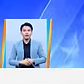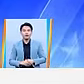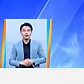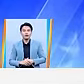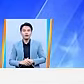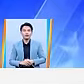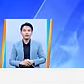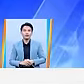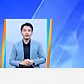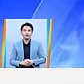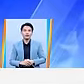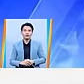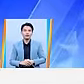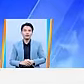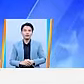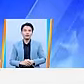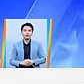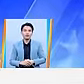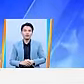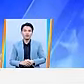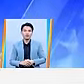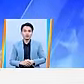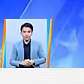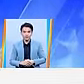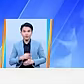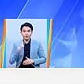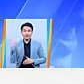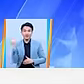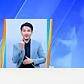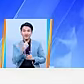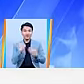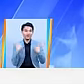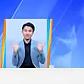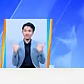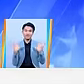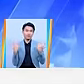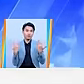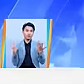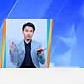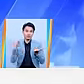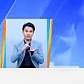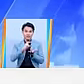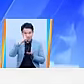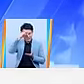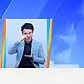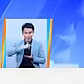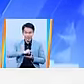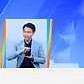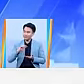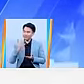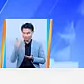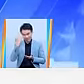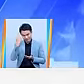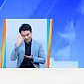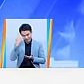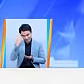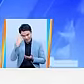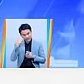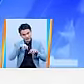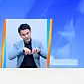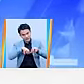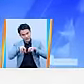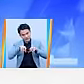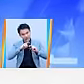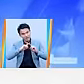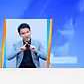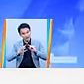ณชูวิทย์โพสต์ต่อบอกว่าซัวท่องเที่ยวไม่สนุกเหมือนก่อนคงไม่กลับมาไทยคิดว่าเคลียร์ได้ทุกครั้งเหมือนที่